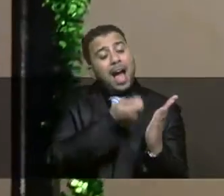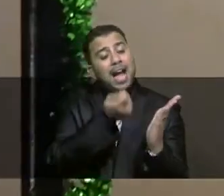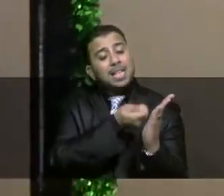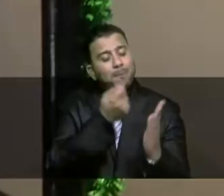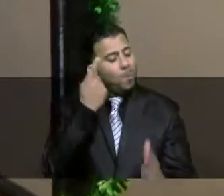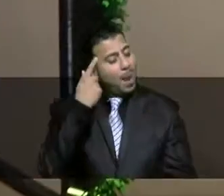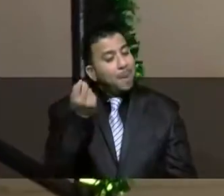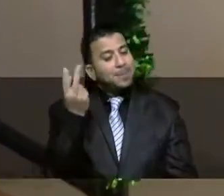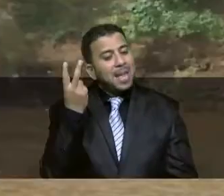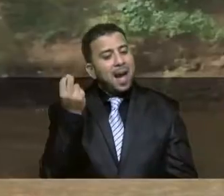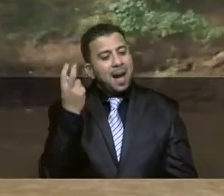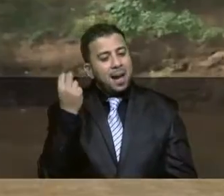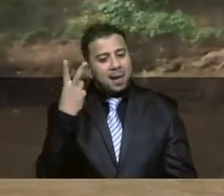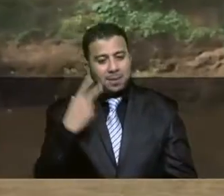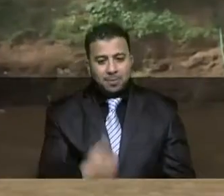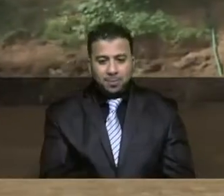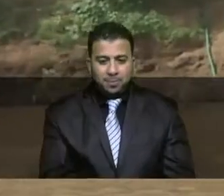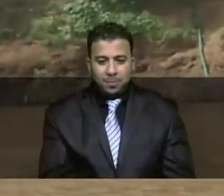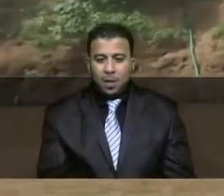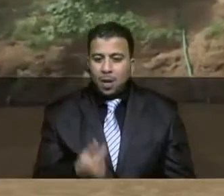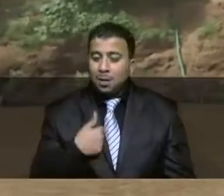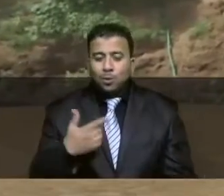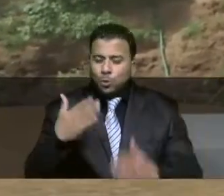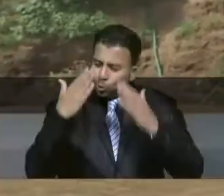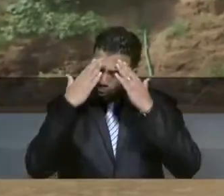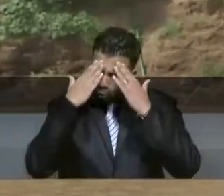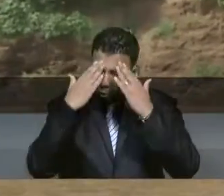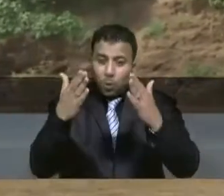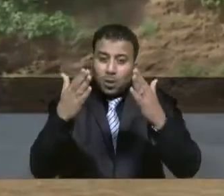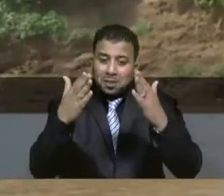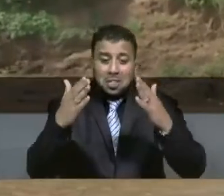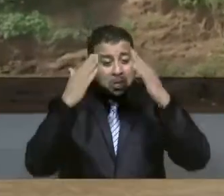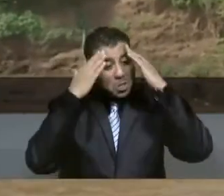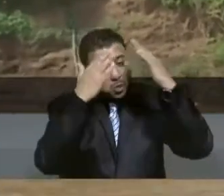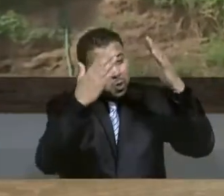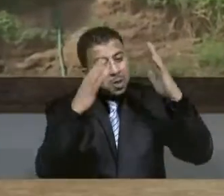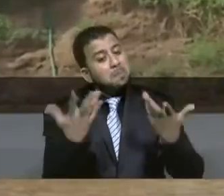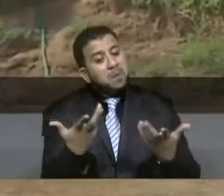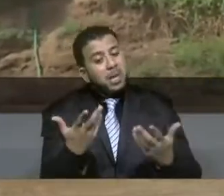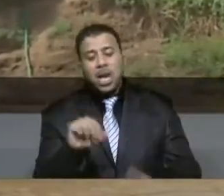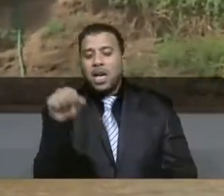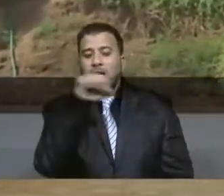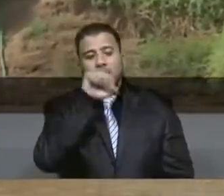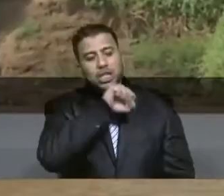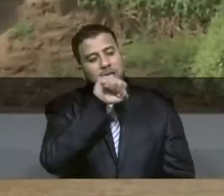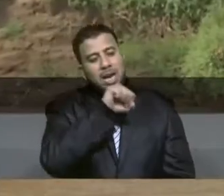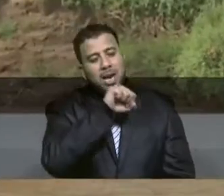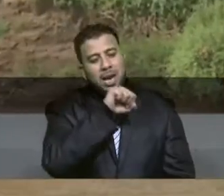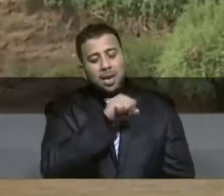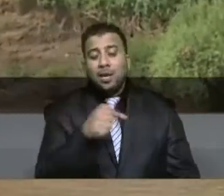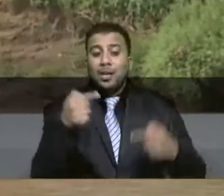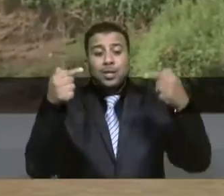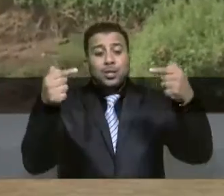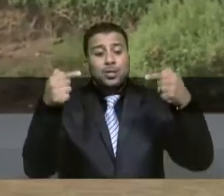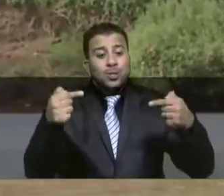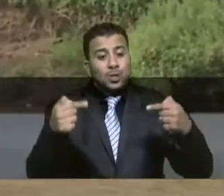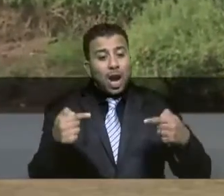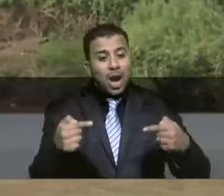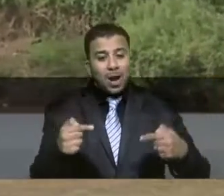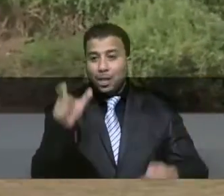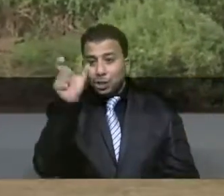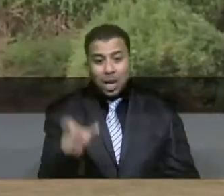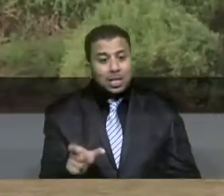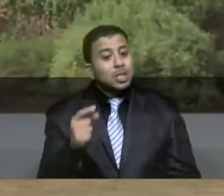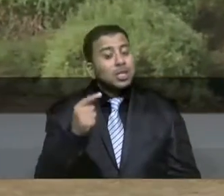والإبداع. لا يسعنا إلا أن نشكر الشارقة التي صنعت لشعراء السودانيين